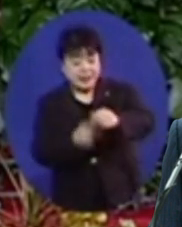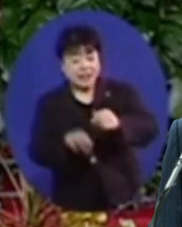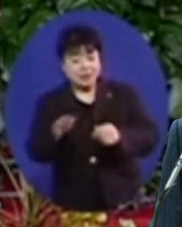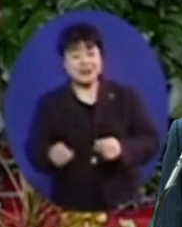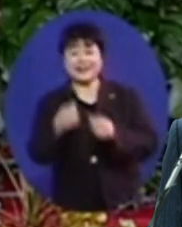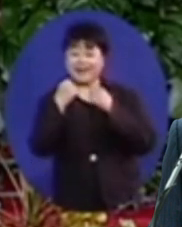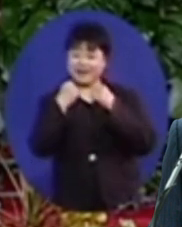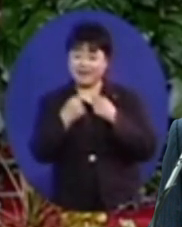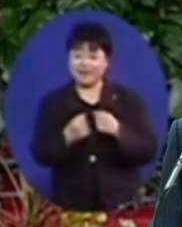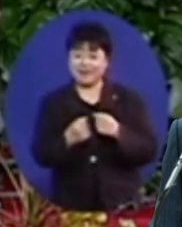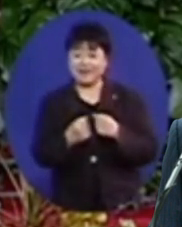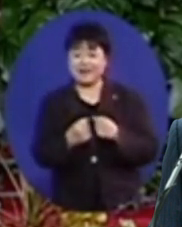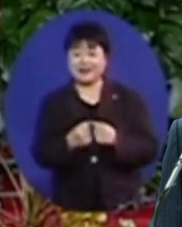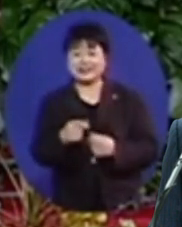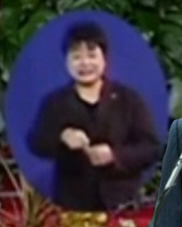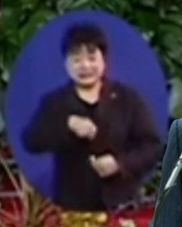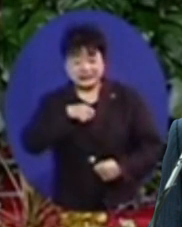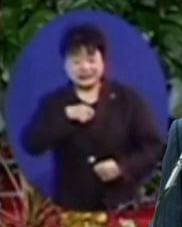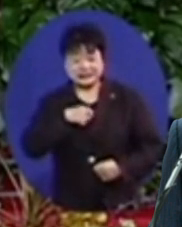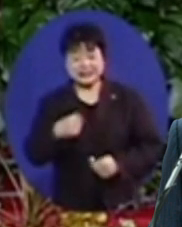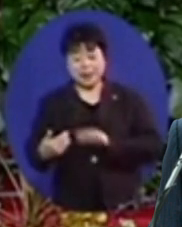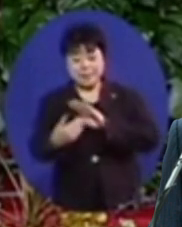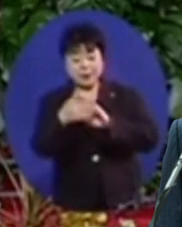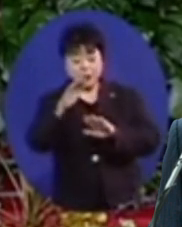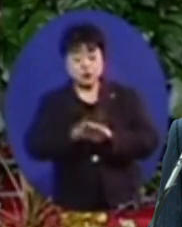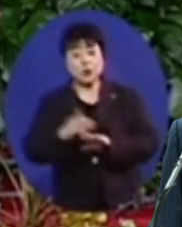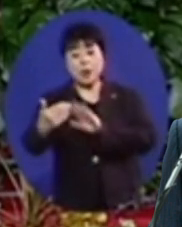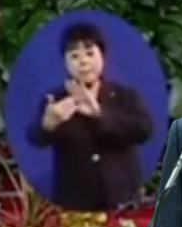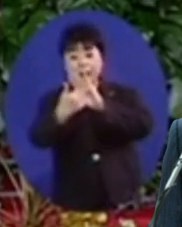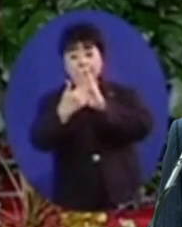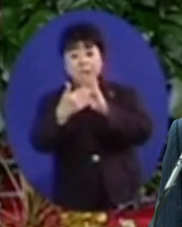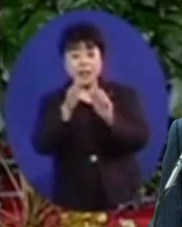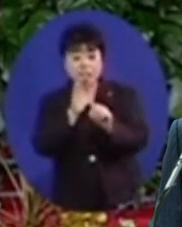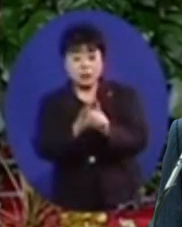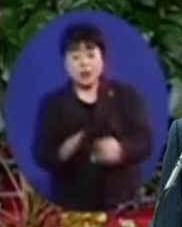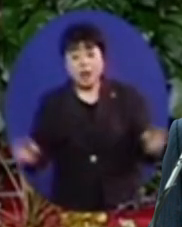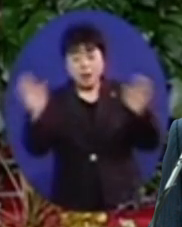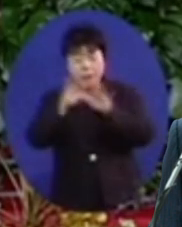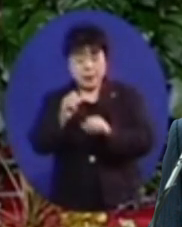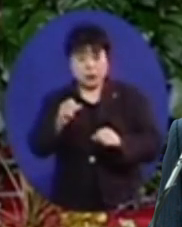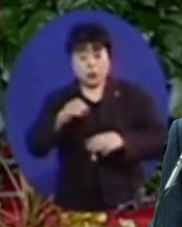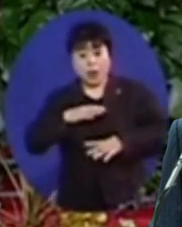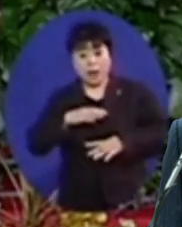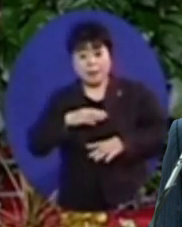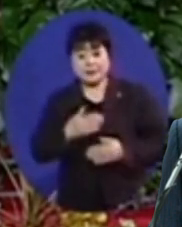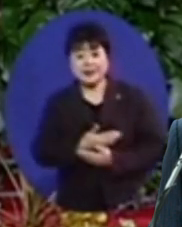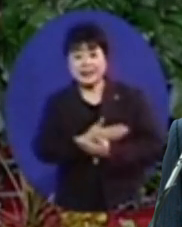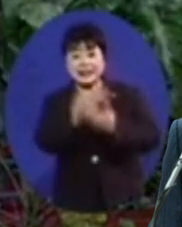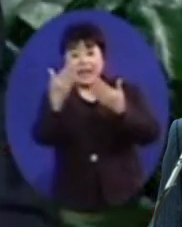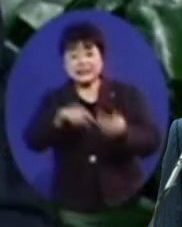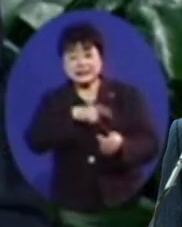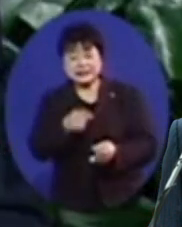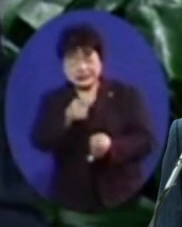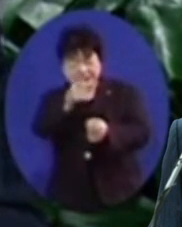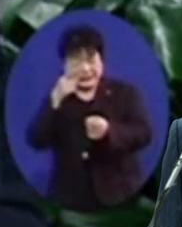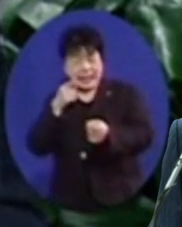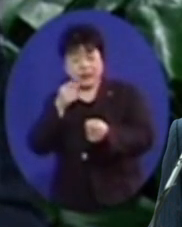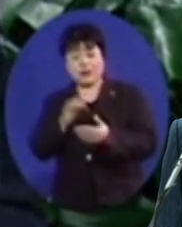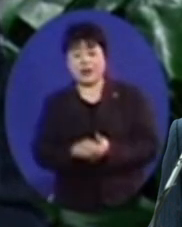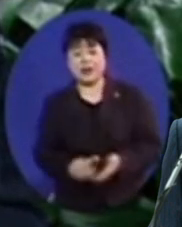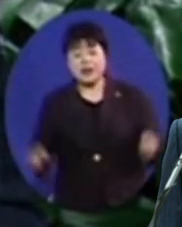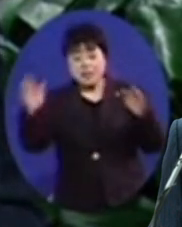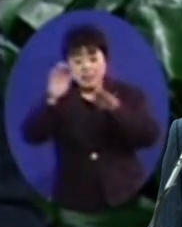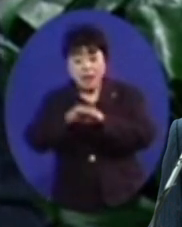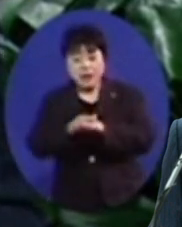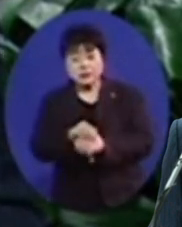거하리로다. 그의 진실함은 방패와 손방패가 되나니 너는 밤의 놀램과 낮에 흐르는 살과 흑암 중에